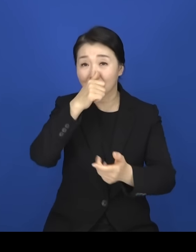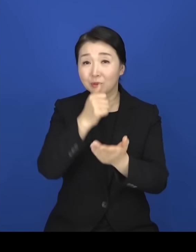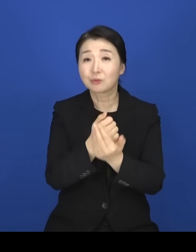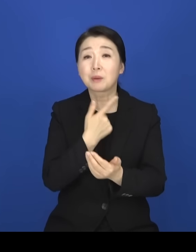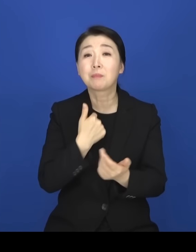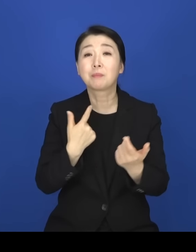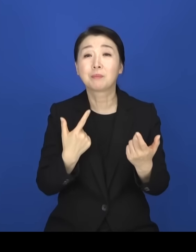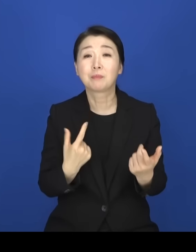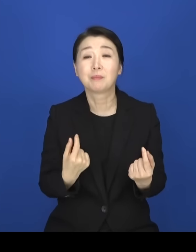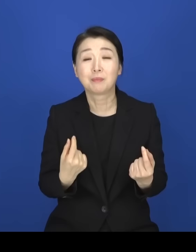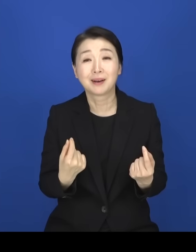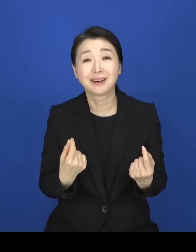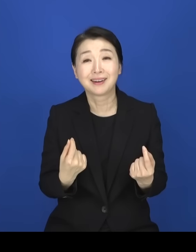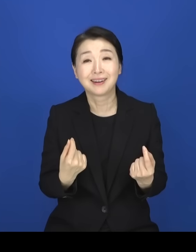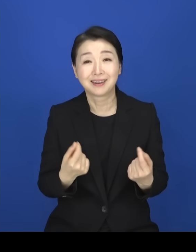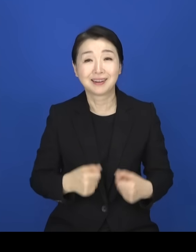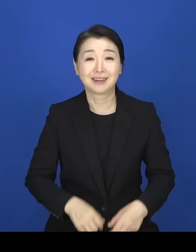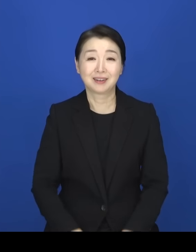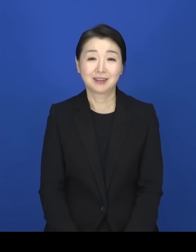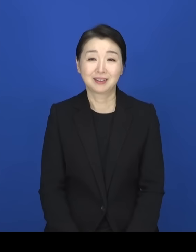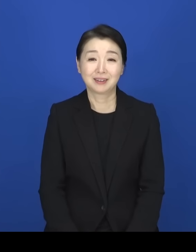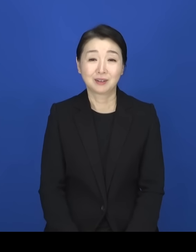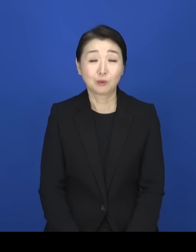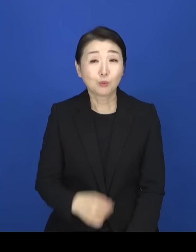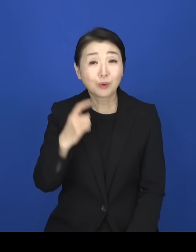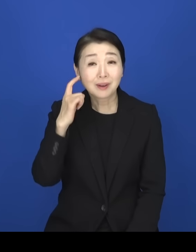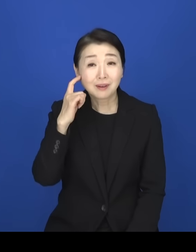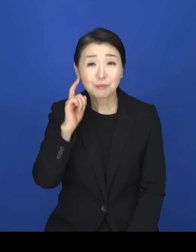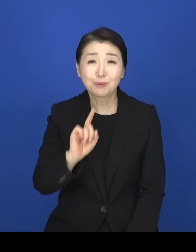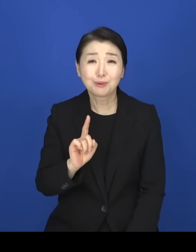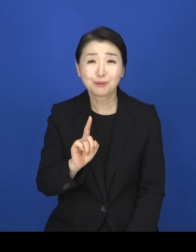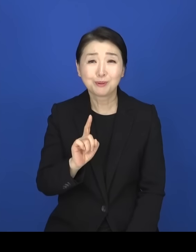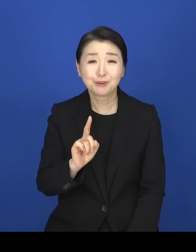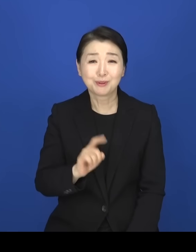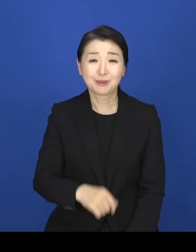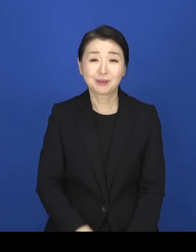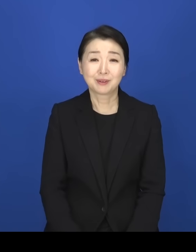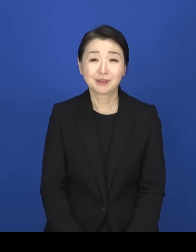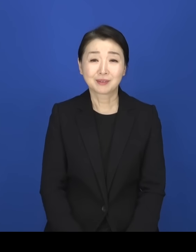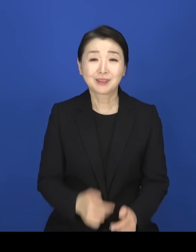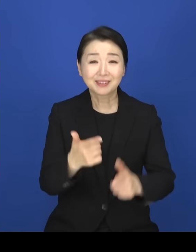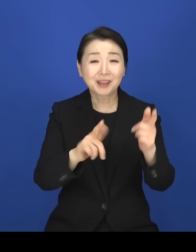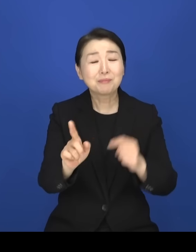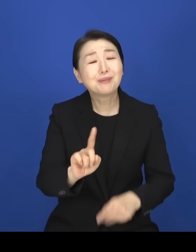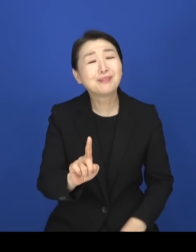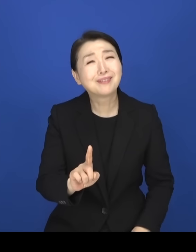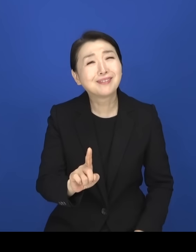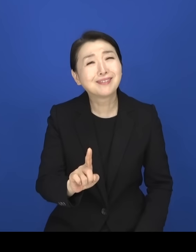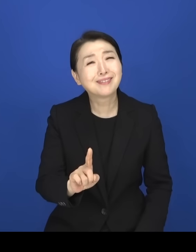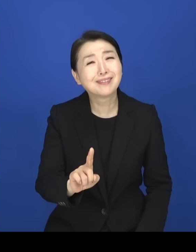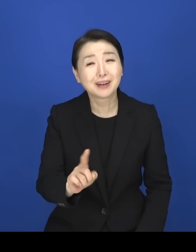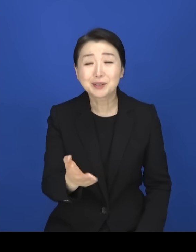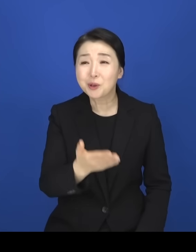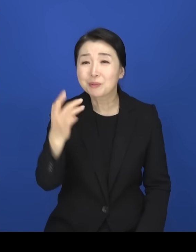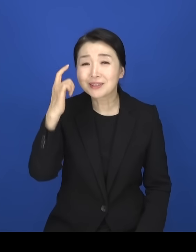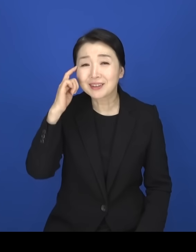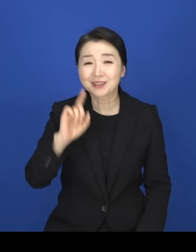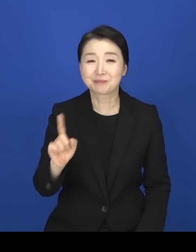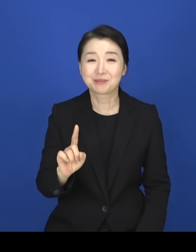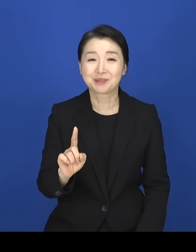그냥 다양하게 죄를 지었던 것 같아요. 예, 어떻게? 그러니까 뭐 그 뭐가 다양하게 진짜. 그러니까 여러분들이